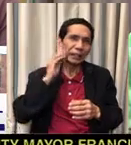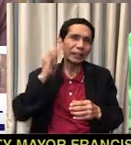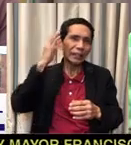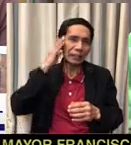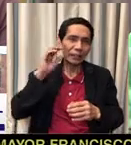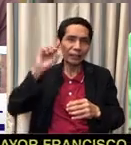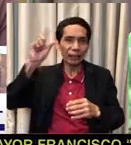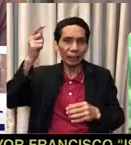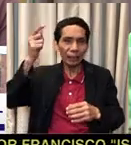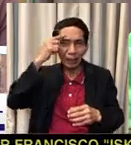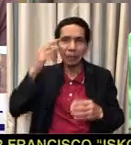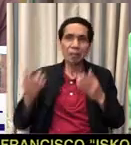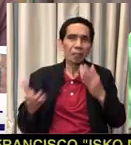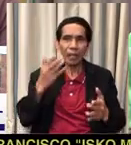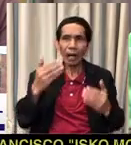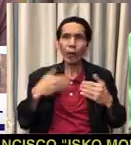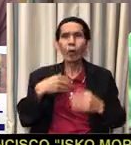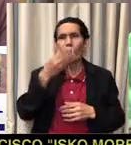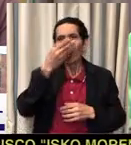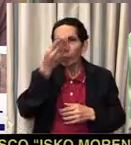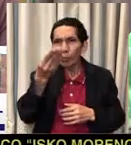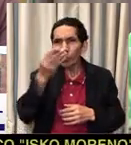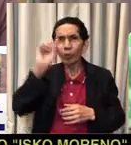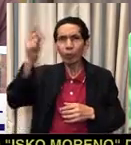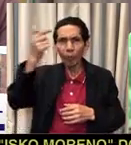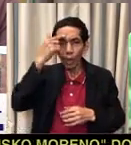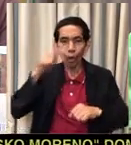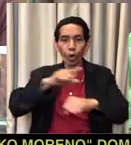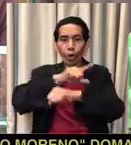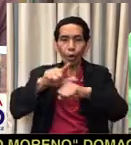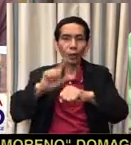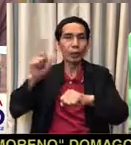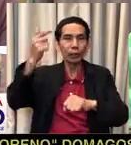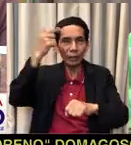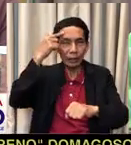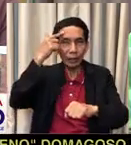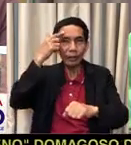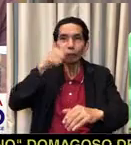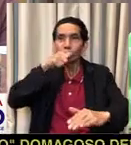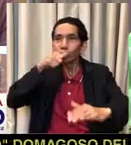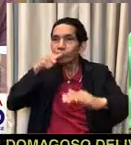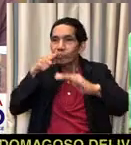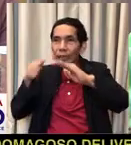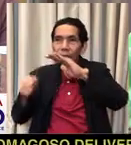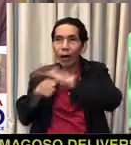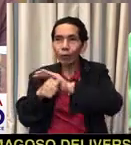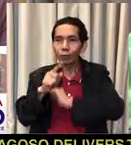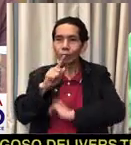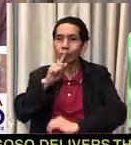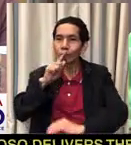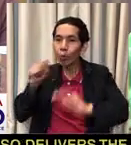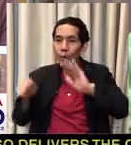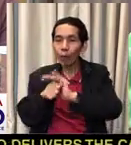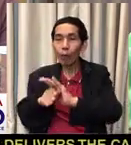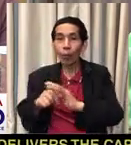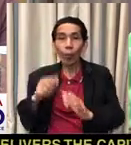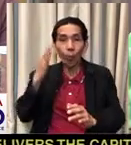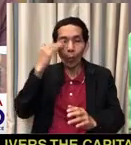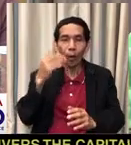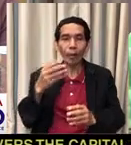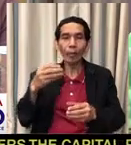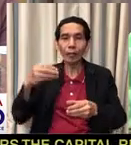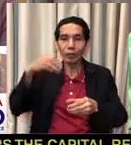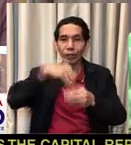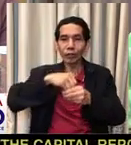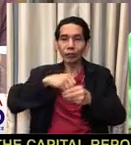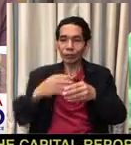sa gobyerno, medyo may mga ilang gobyerno, local government yan, itinatago yan. Oh, para maging